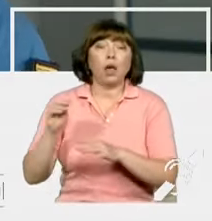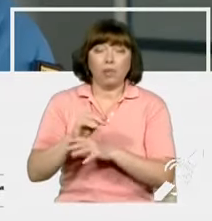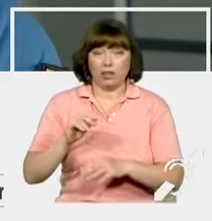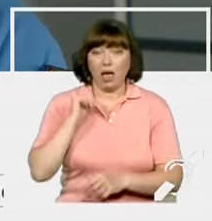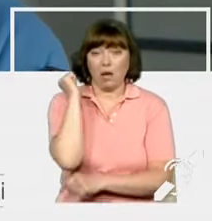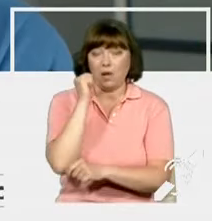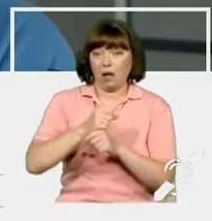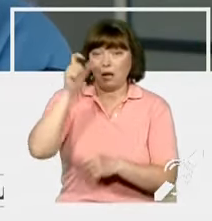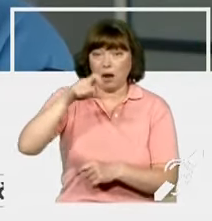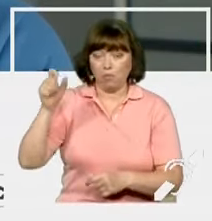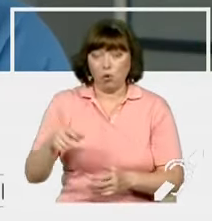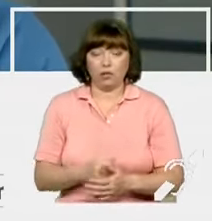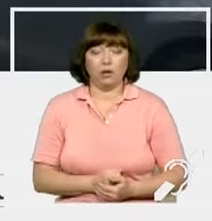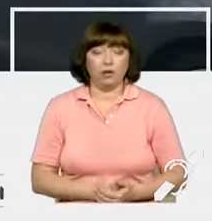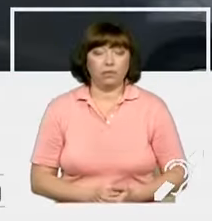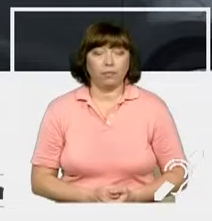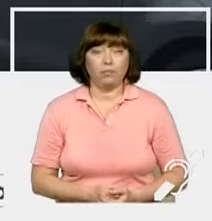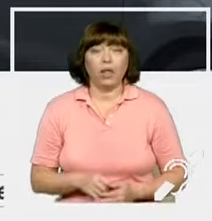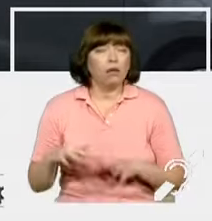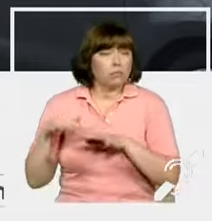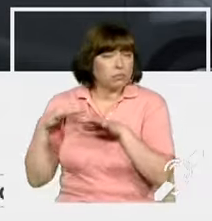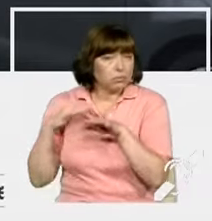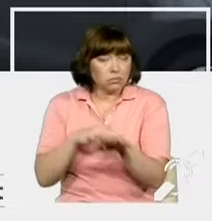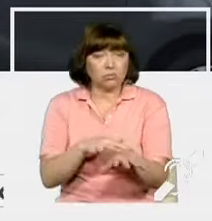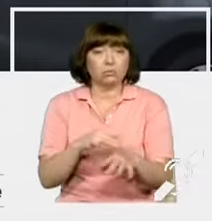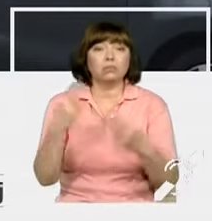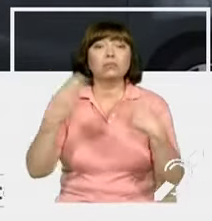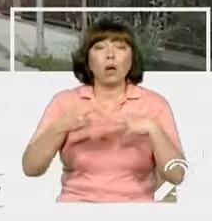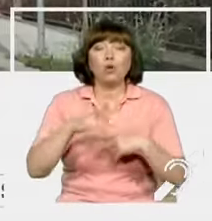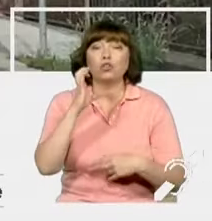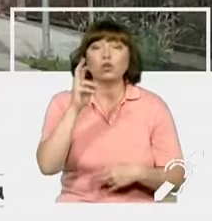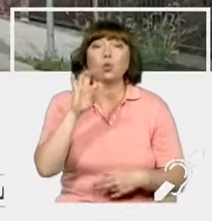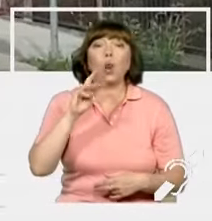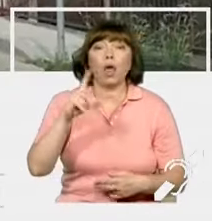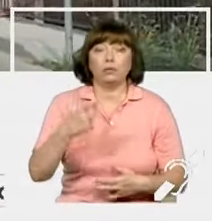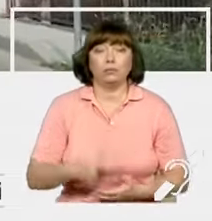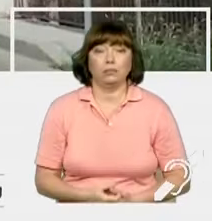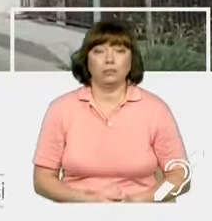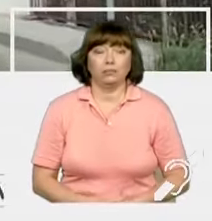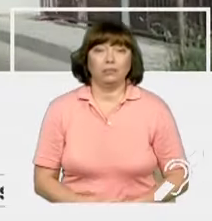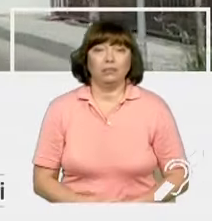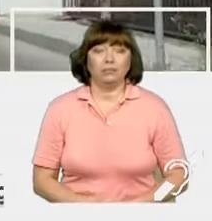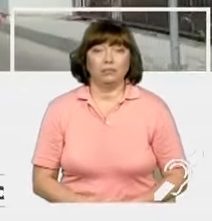fi un dialog constructiv cu omologii din partea română. Aglomerație ieși în Vama Sculeni.